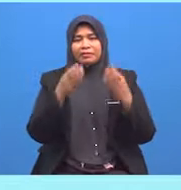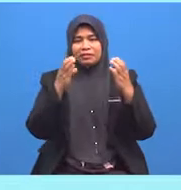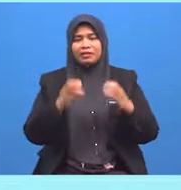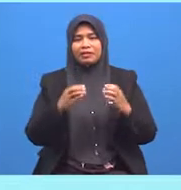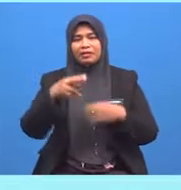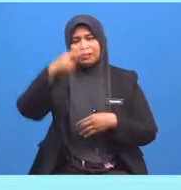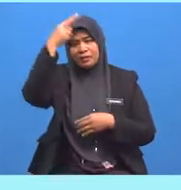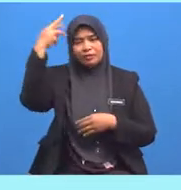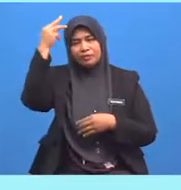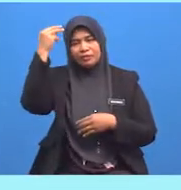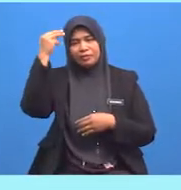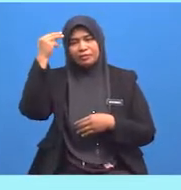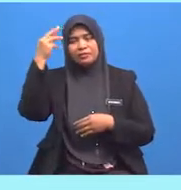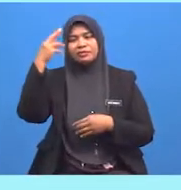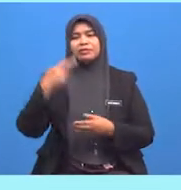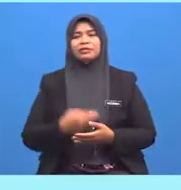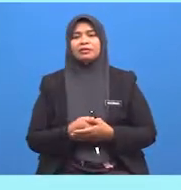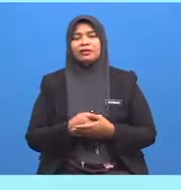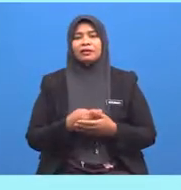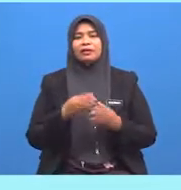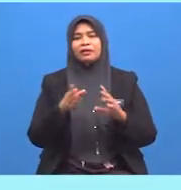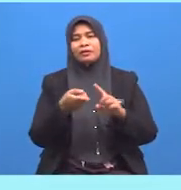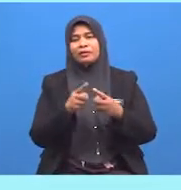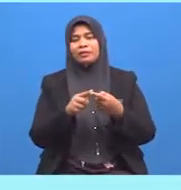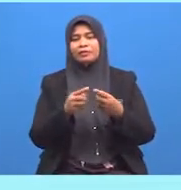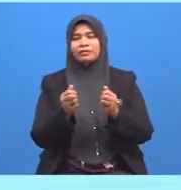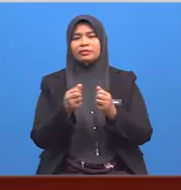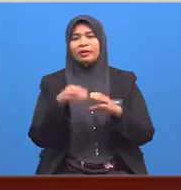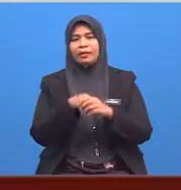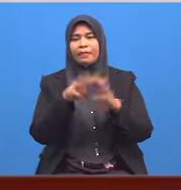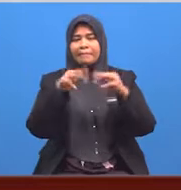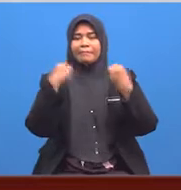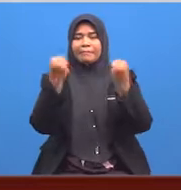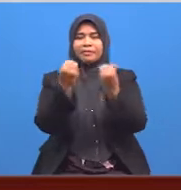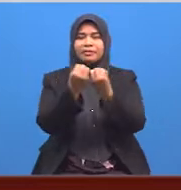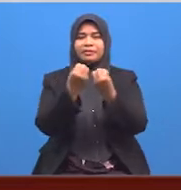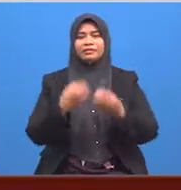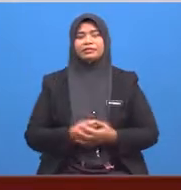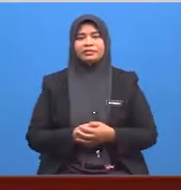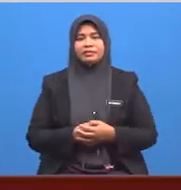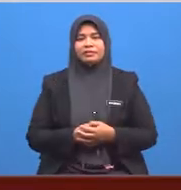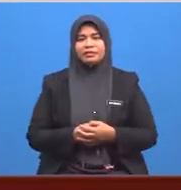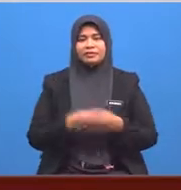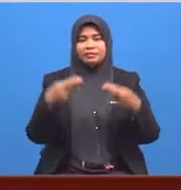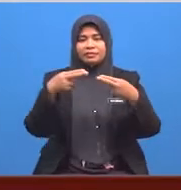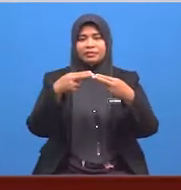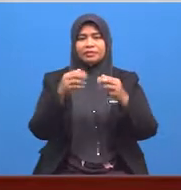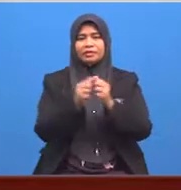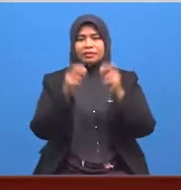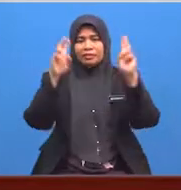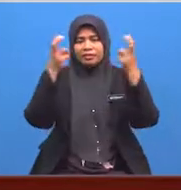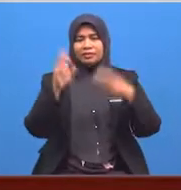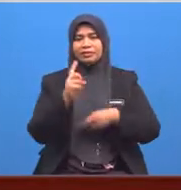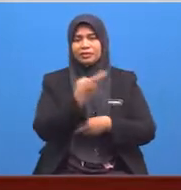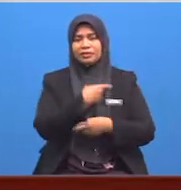Muhammad Shallallahu Alaihi Wasallam bergaul dalam masyarakat dia kaitanya dengan tajuk kita pada hari ini Inilah